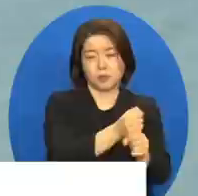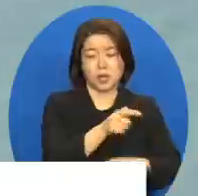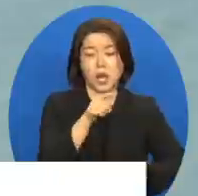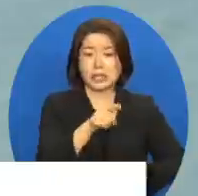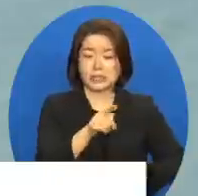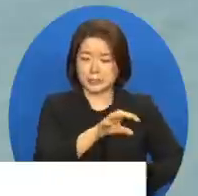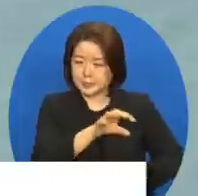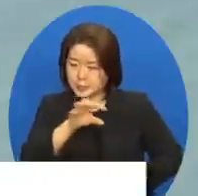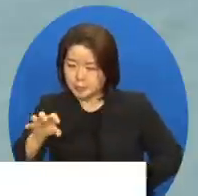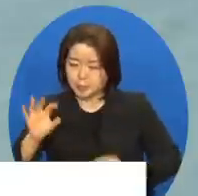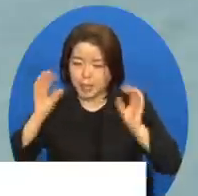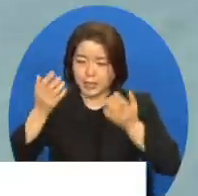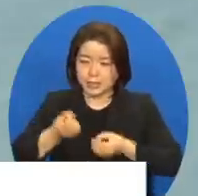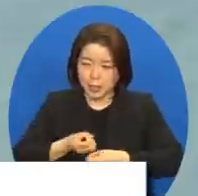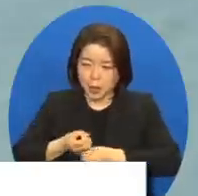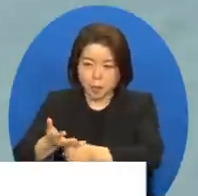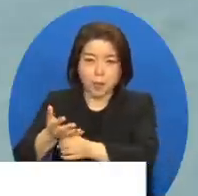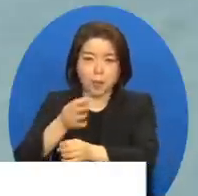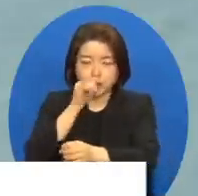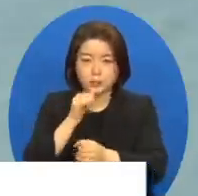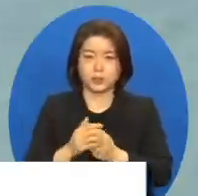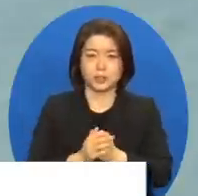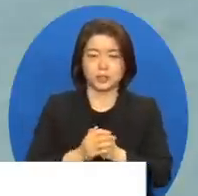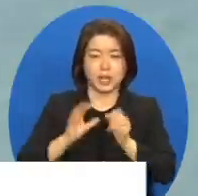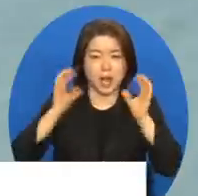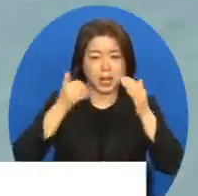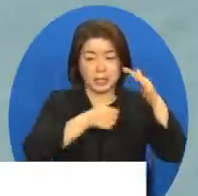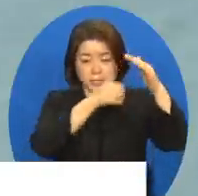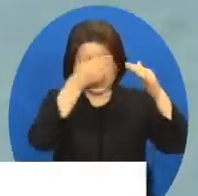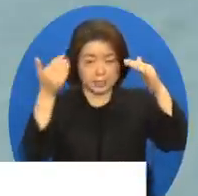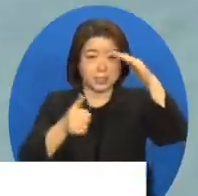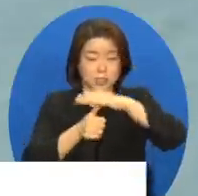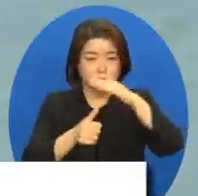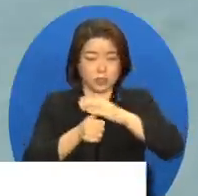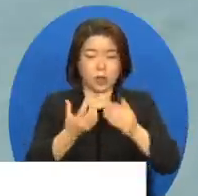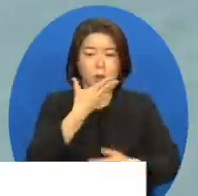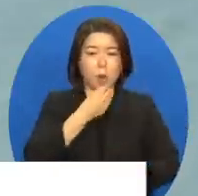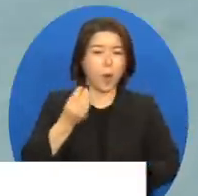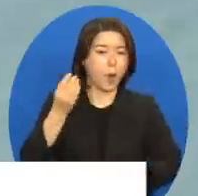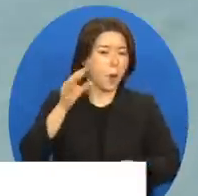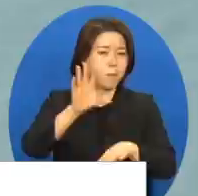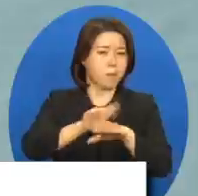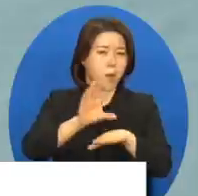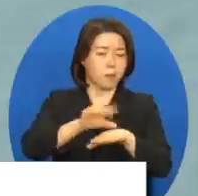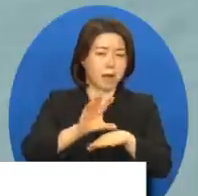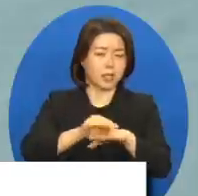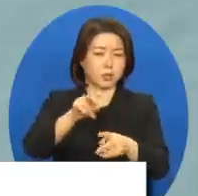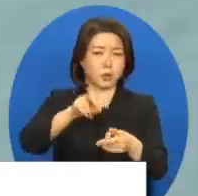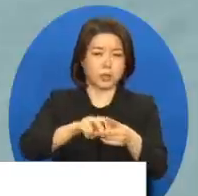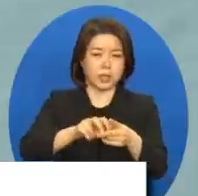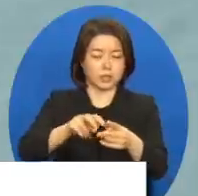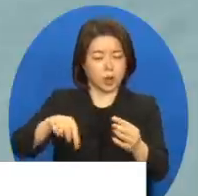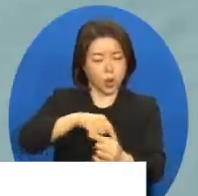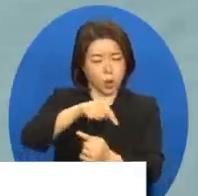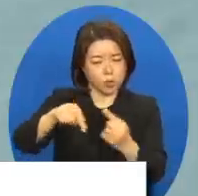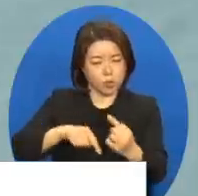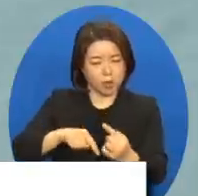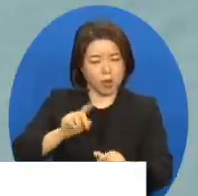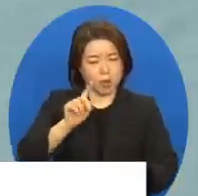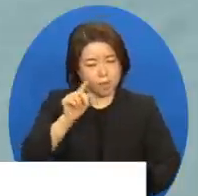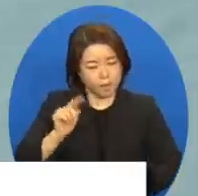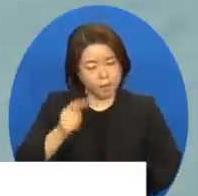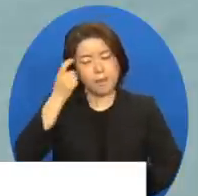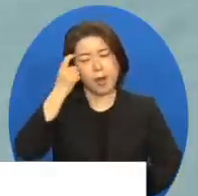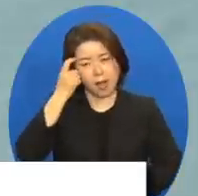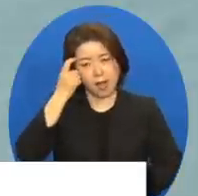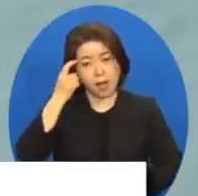그것을 아이들에게 보내주는 어린이 청소년 복음 방송 센터를 운영하면 어떨까,